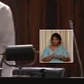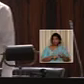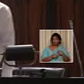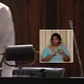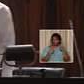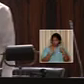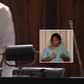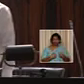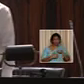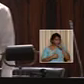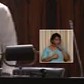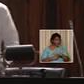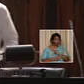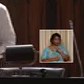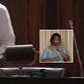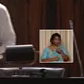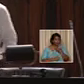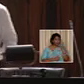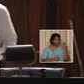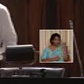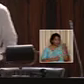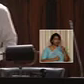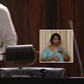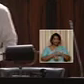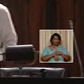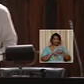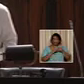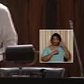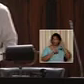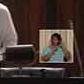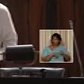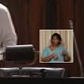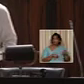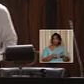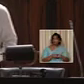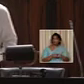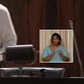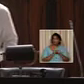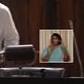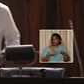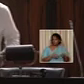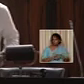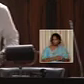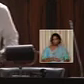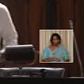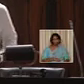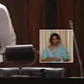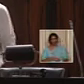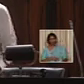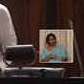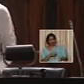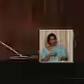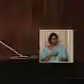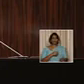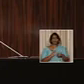हरियट निश्चित किया पुलवंद कालवक अणुवाक मेन मे काले तुले मे कटयुत अवसन मेन वकील गर